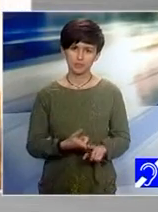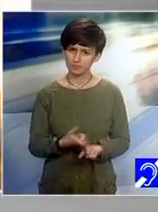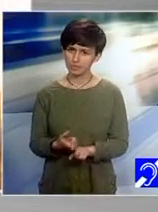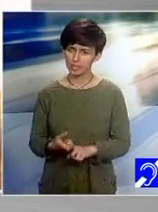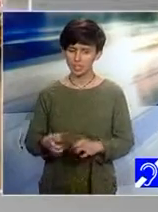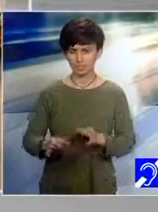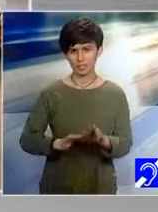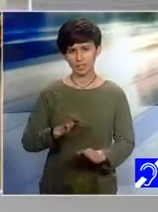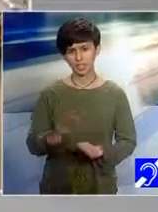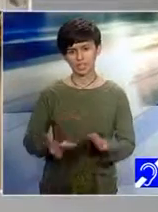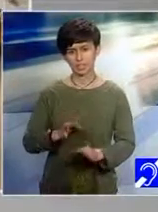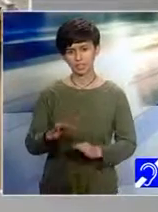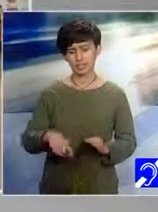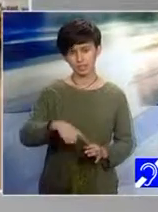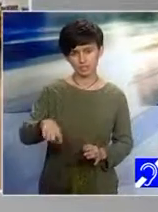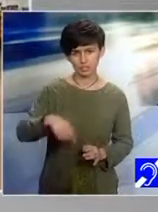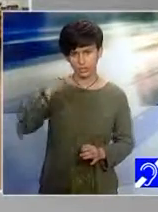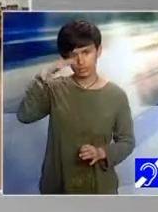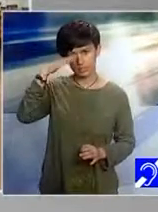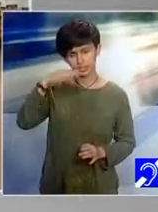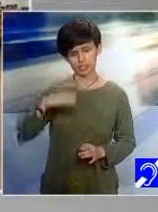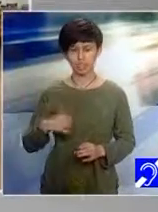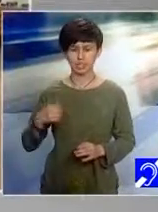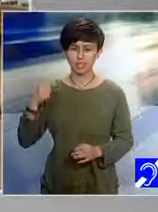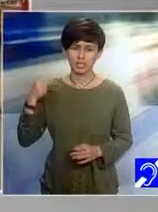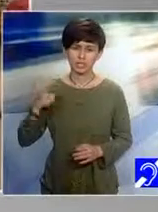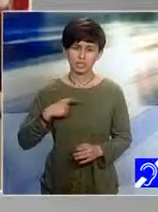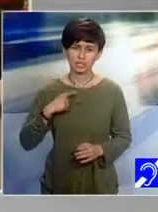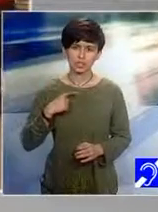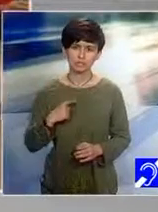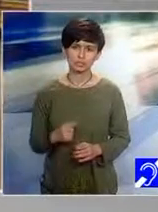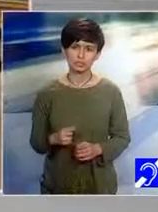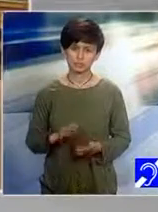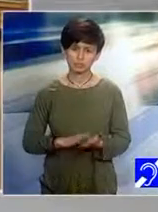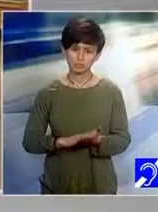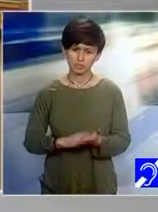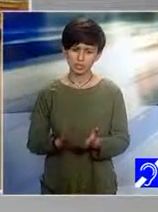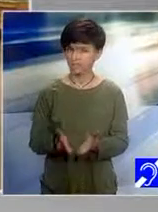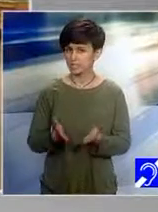tradițiile noastre. Zilele armene sunt un prilej pentru toate aceste lucruri.